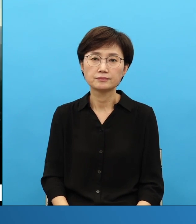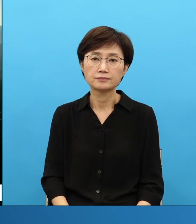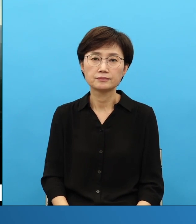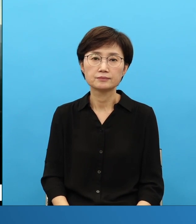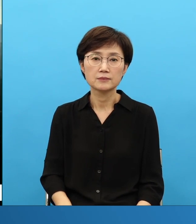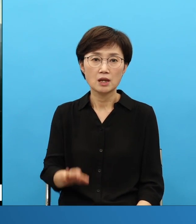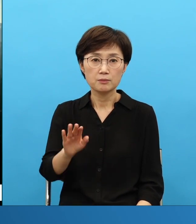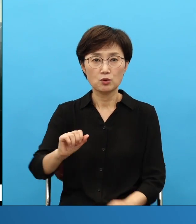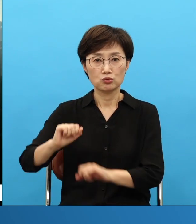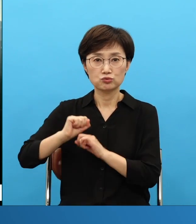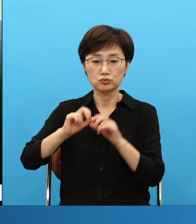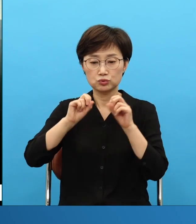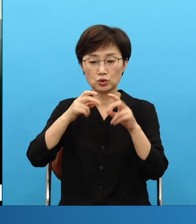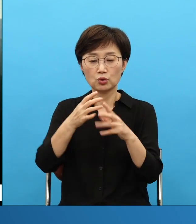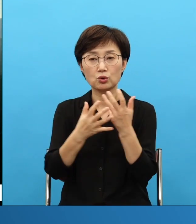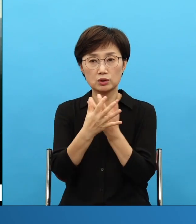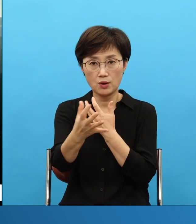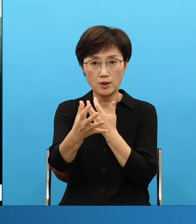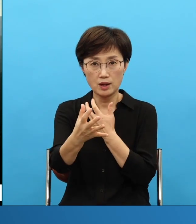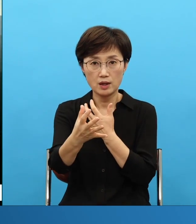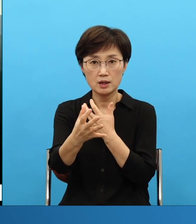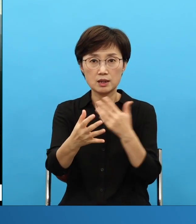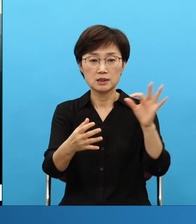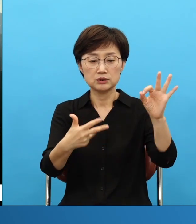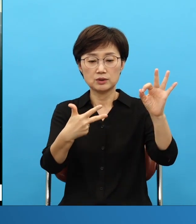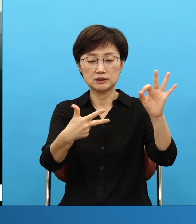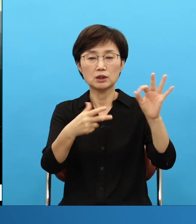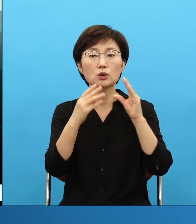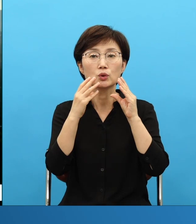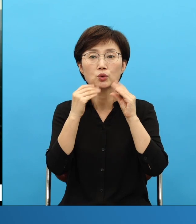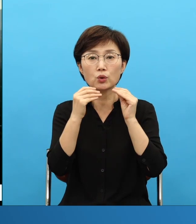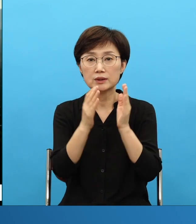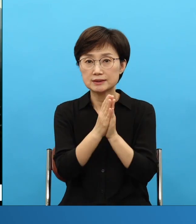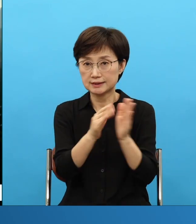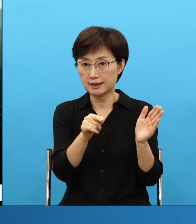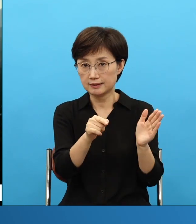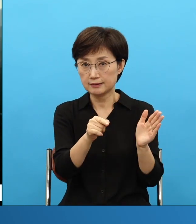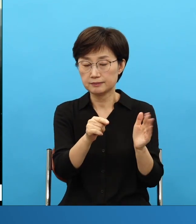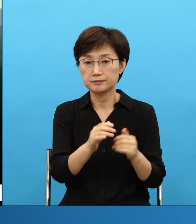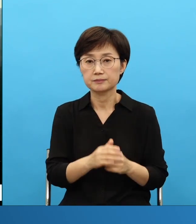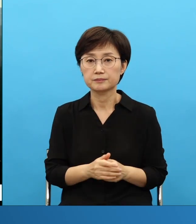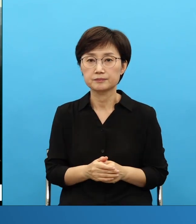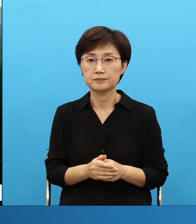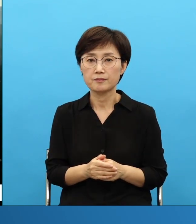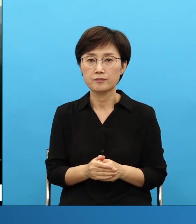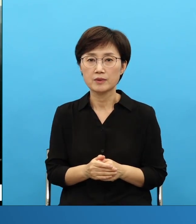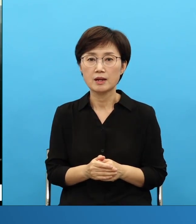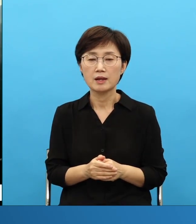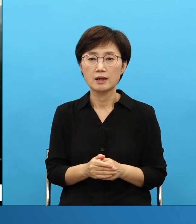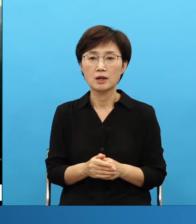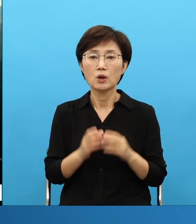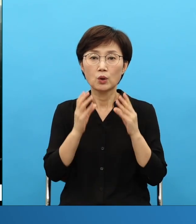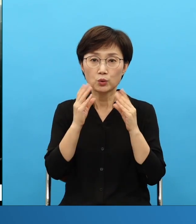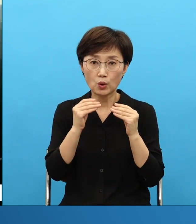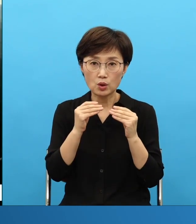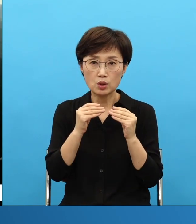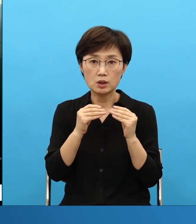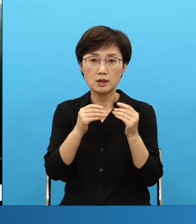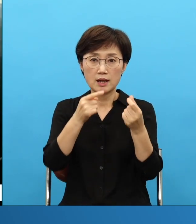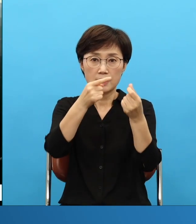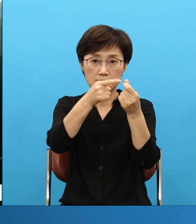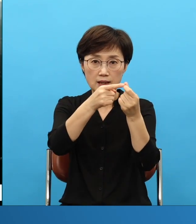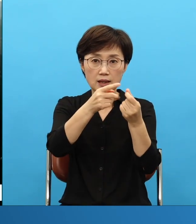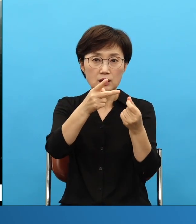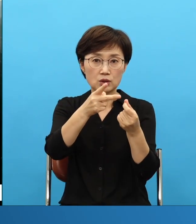이번 세계 군선교대회는 7일 토요 핵심 예배를 군선교대회 예배로 드리며 산업선교와 랩넌트 전도학,